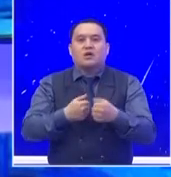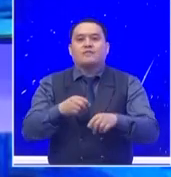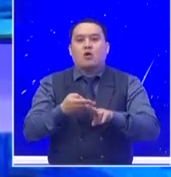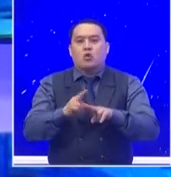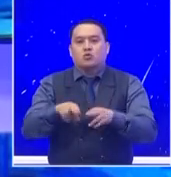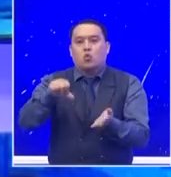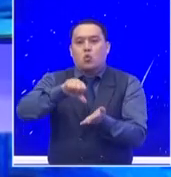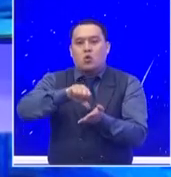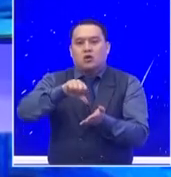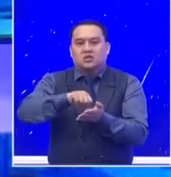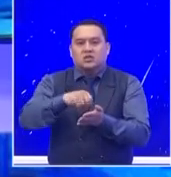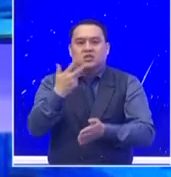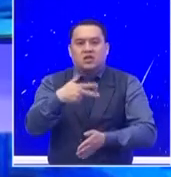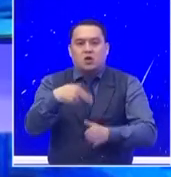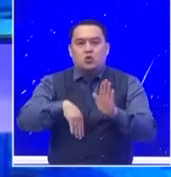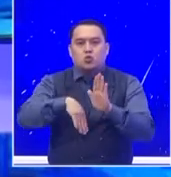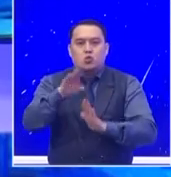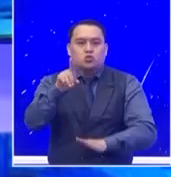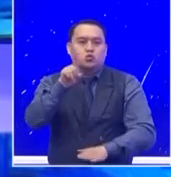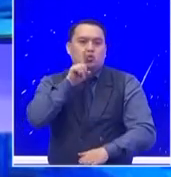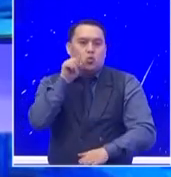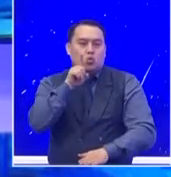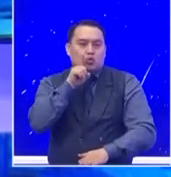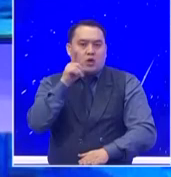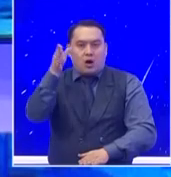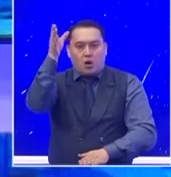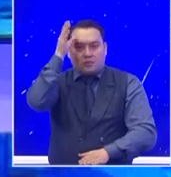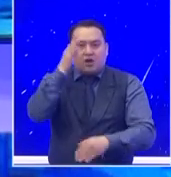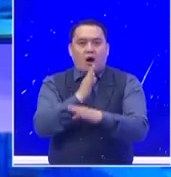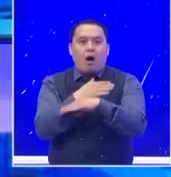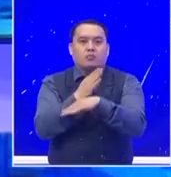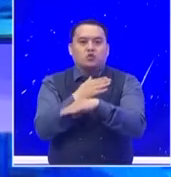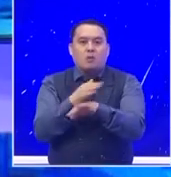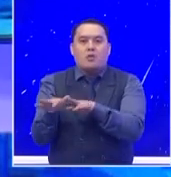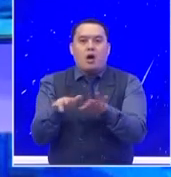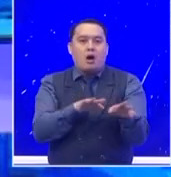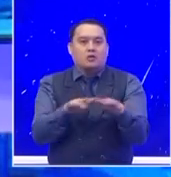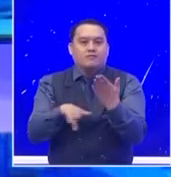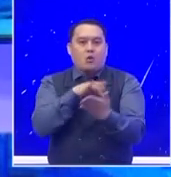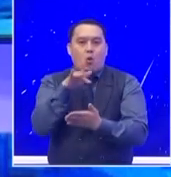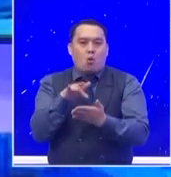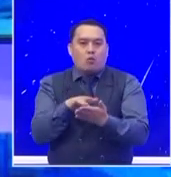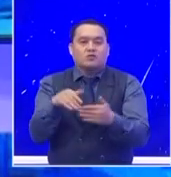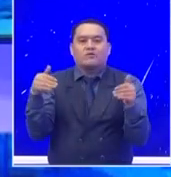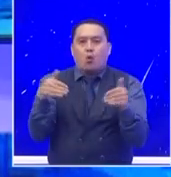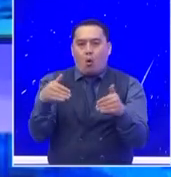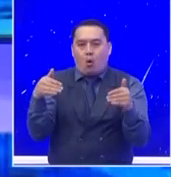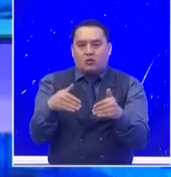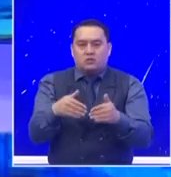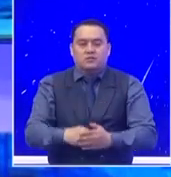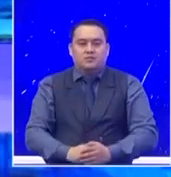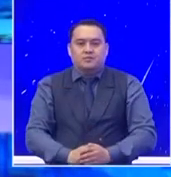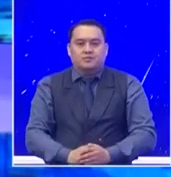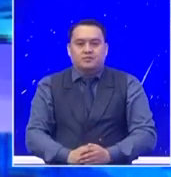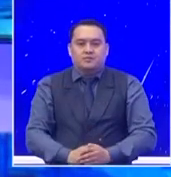приняли участие 30 лучших юных умов Капшигая. Мероприятие прошло на базе городского многопрофильного колледжа. Подробности